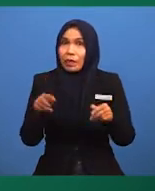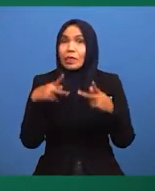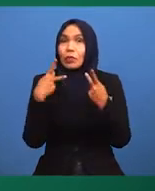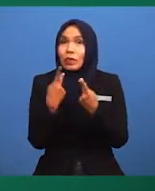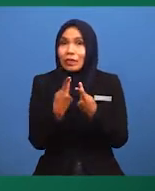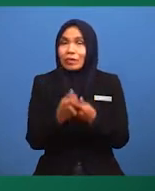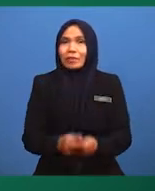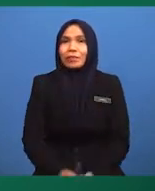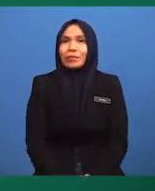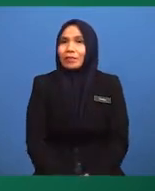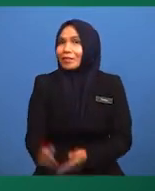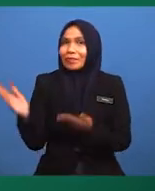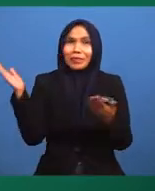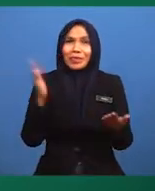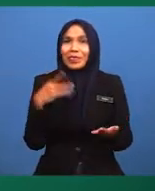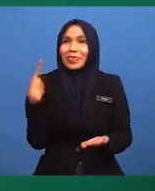keluarga.